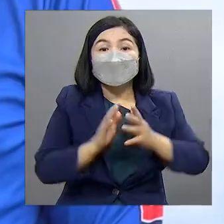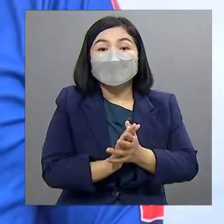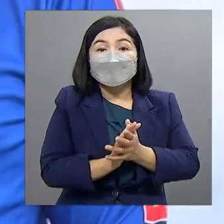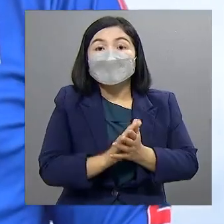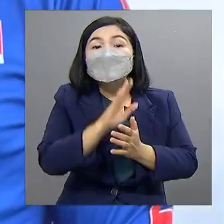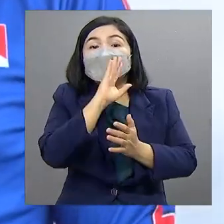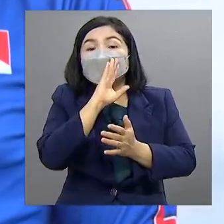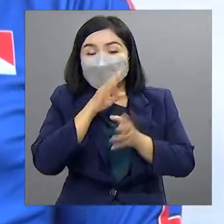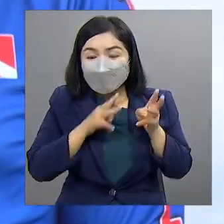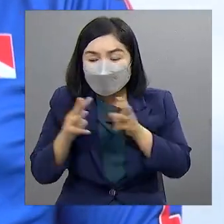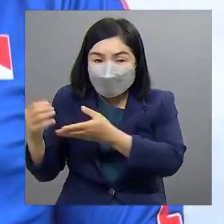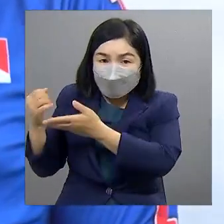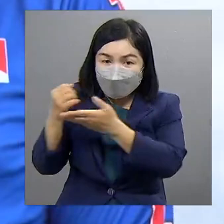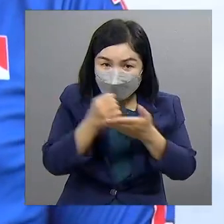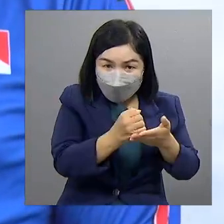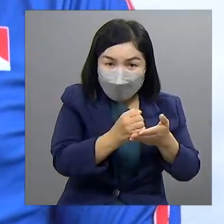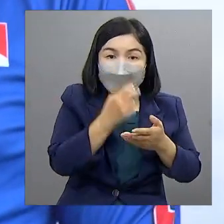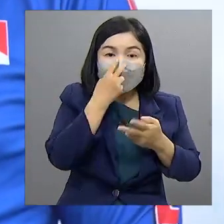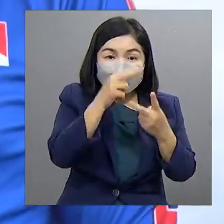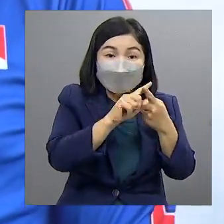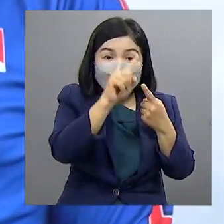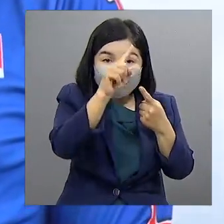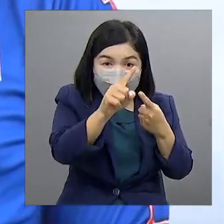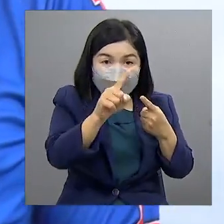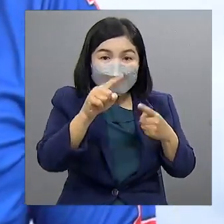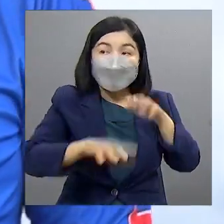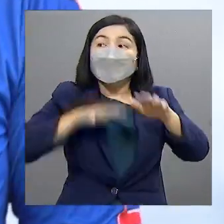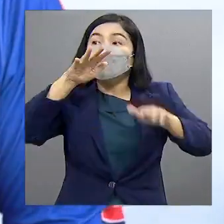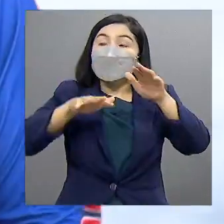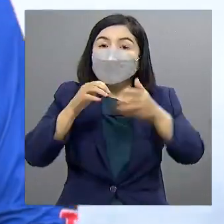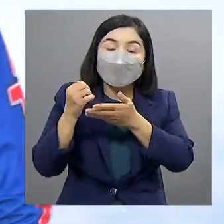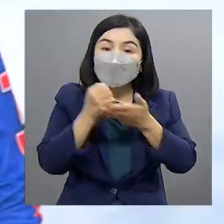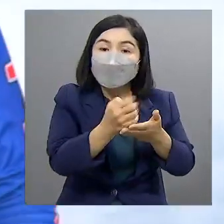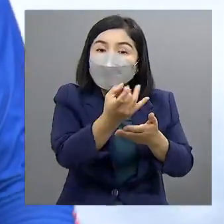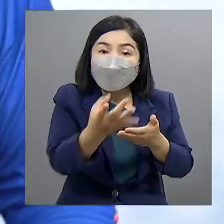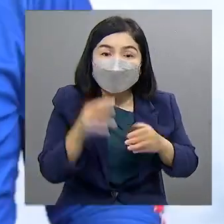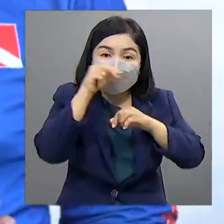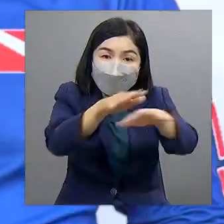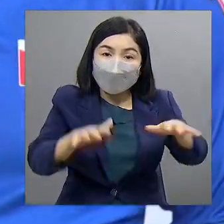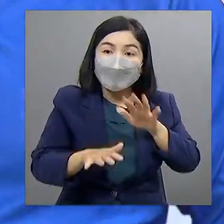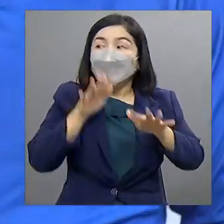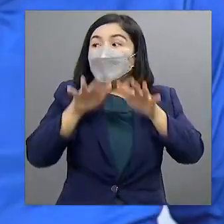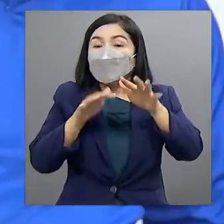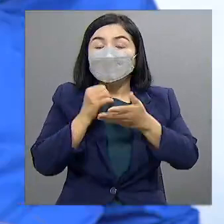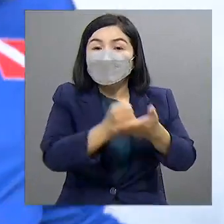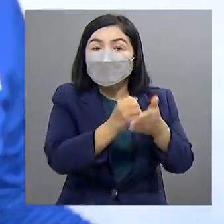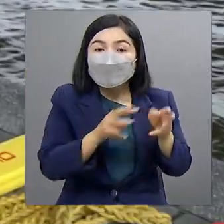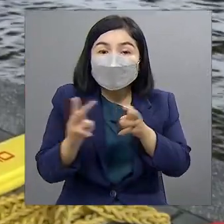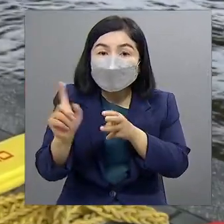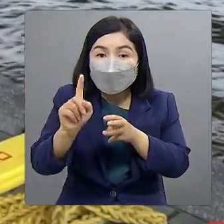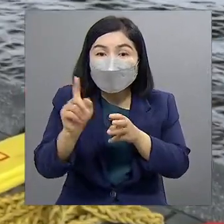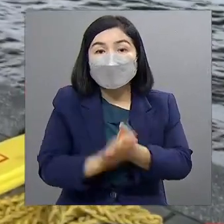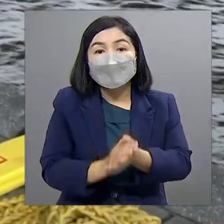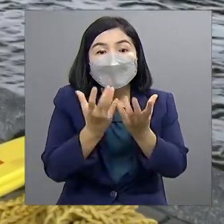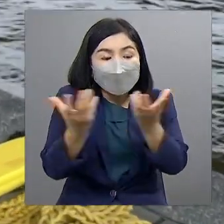คนที่กำลังอยู่บนผิวน้ำจมอยู่บนผิวน้ำเนี่ยค่ะมันต้องใช้อุปกรณ์อะไรบ้างอะคะ ก็อุปกรณ์ยนต์ยื่นนะครับของเราหลักๆนะ